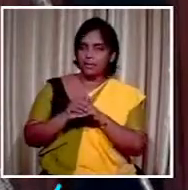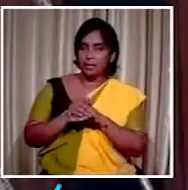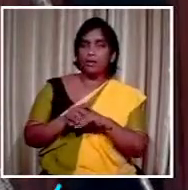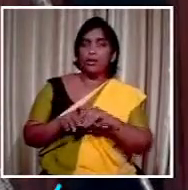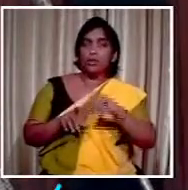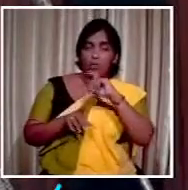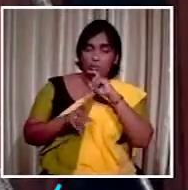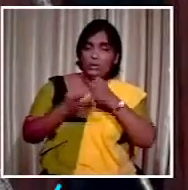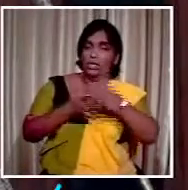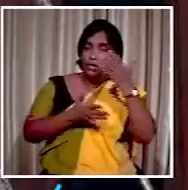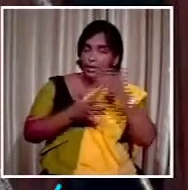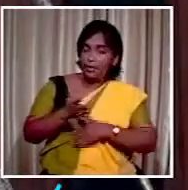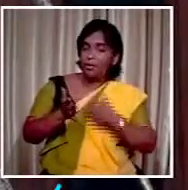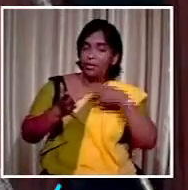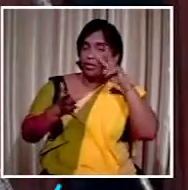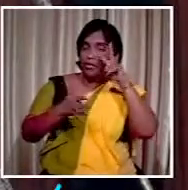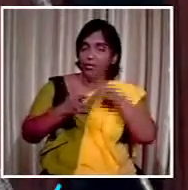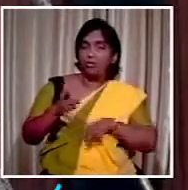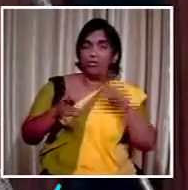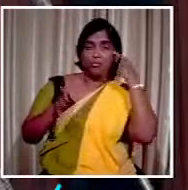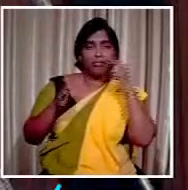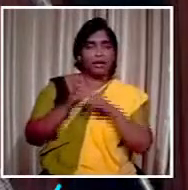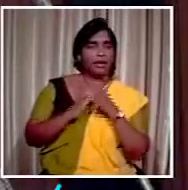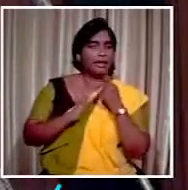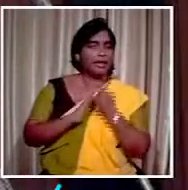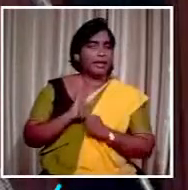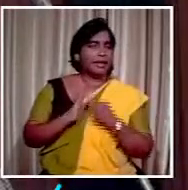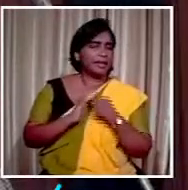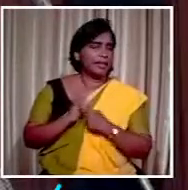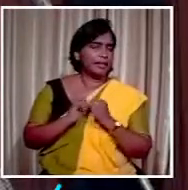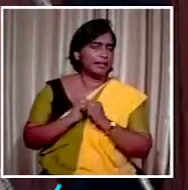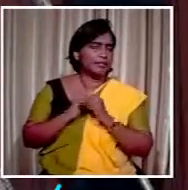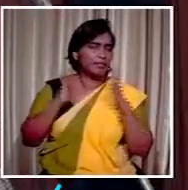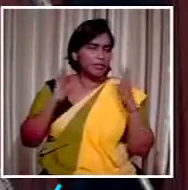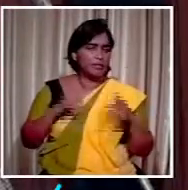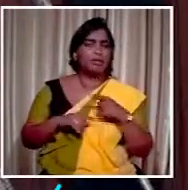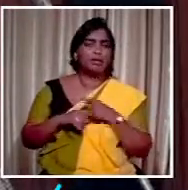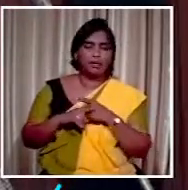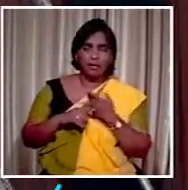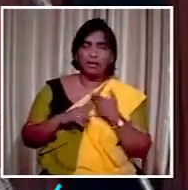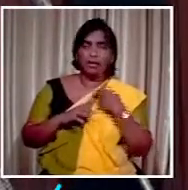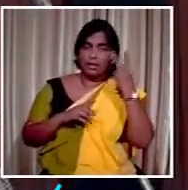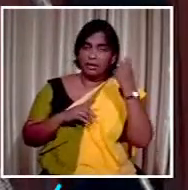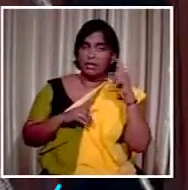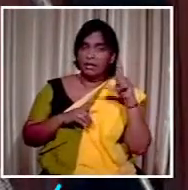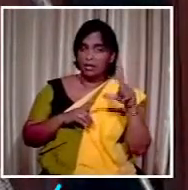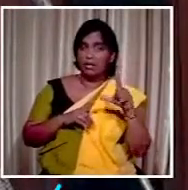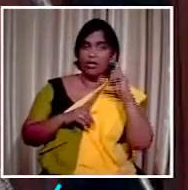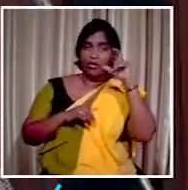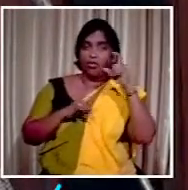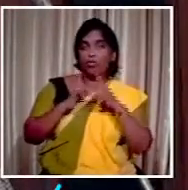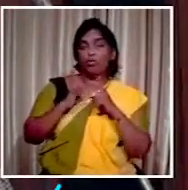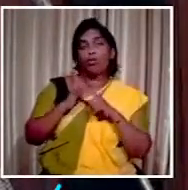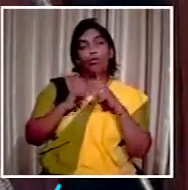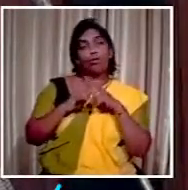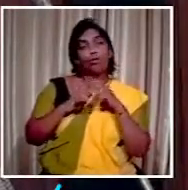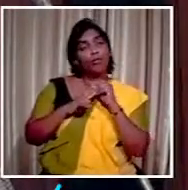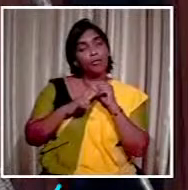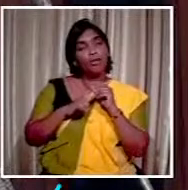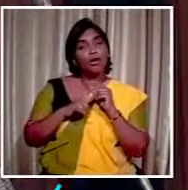අධිකරණ වාර්තා අනුව අරගෙන බලන්න ඒගොල්ලන්ට විරුද්ධව නීතිය ක්‍රියාත්මක කරන්න මගේ 2007 කෝප් වාර්තාවේ කෝටි